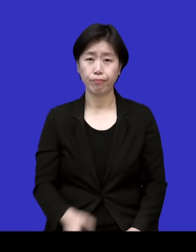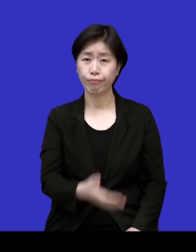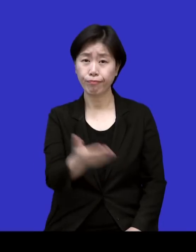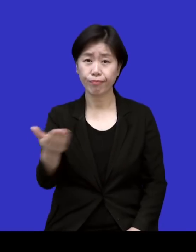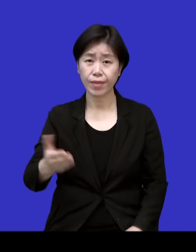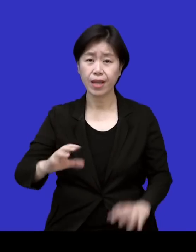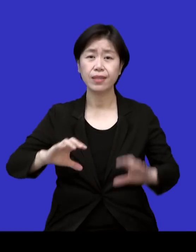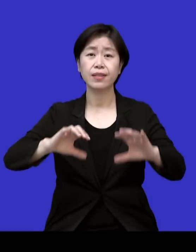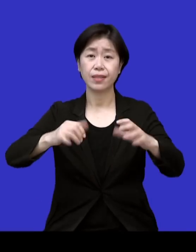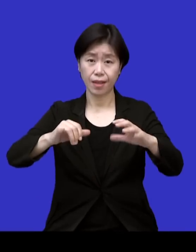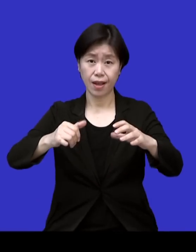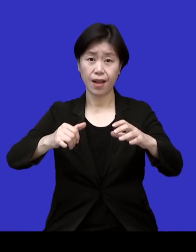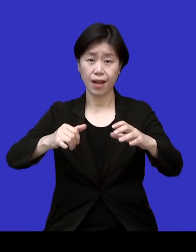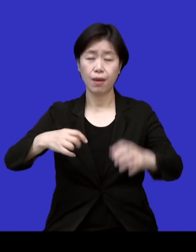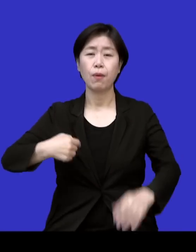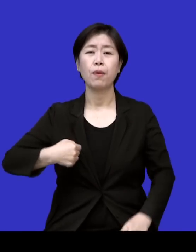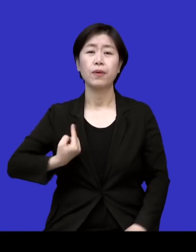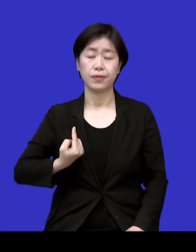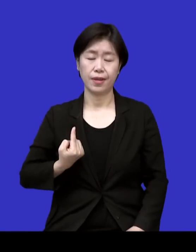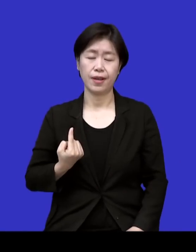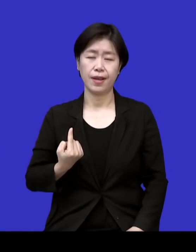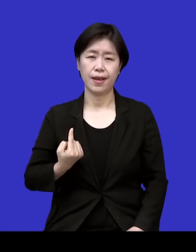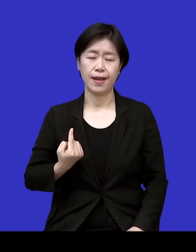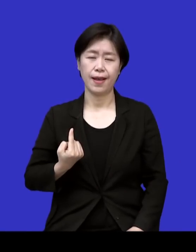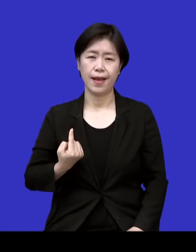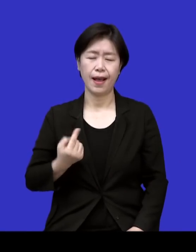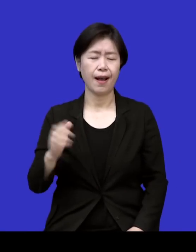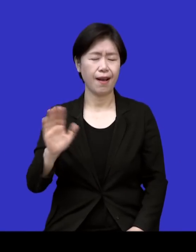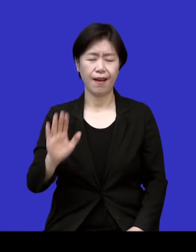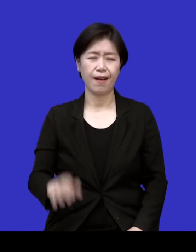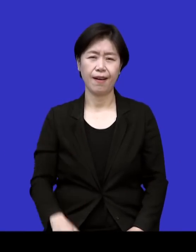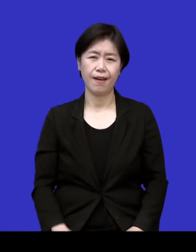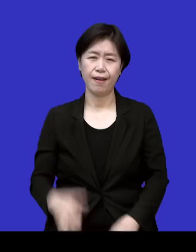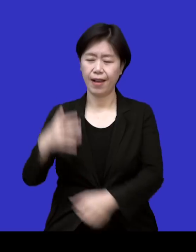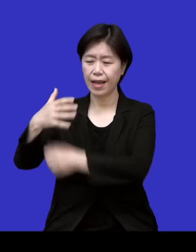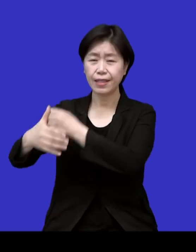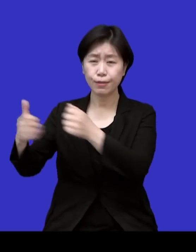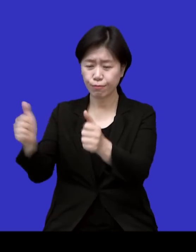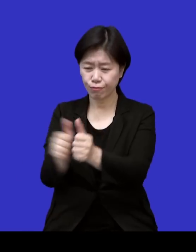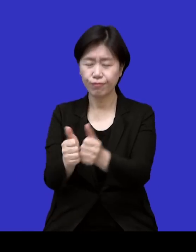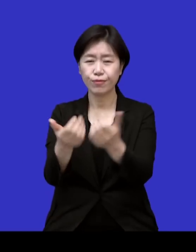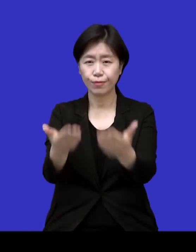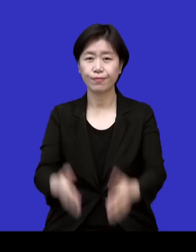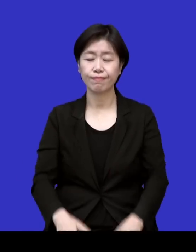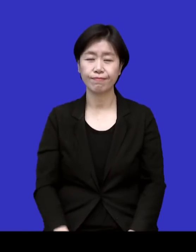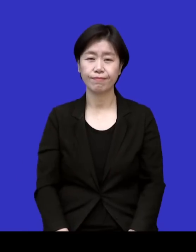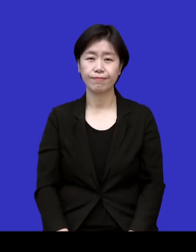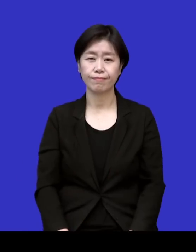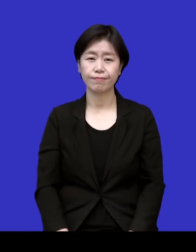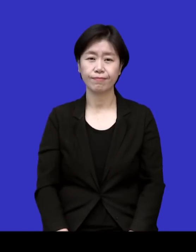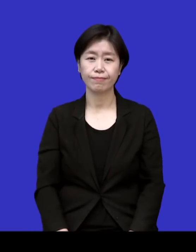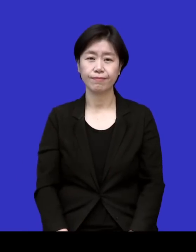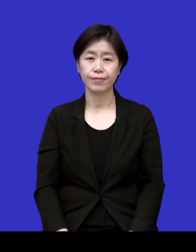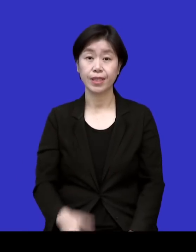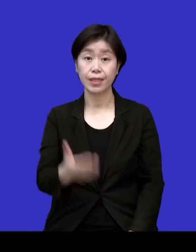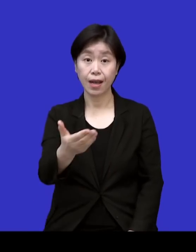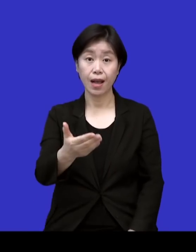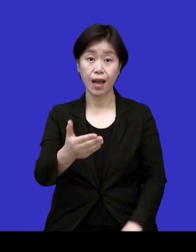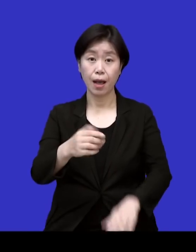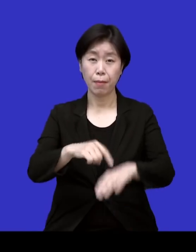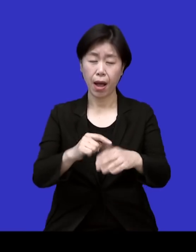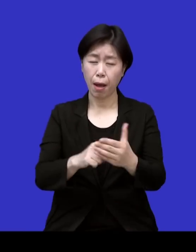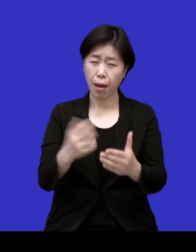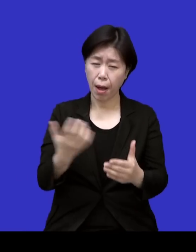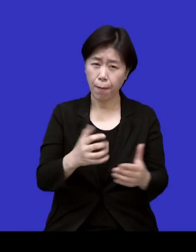같고 너무 외롭지만 분명히 하나님이 함께 하신다. 네. 하나님이 옆에 계시고 당신의 아픔을